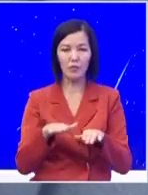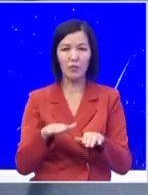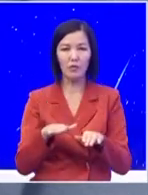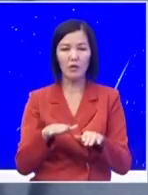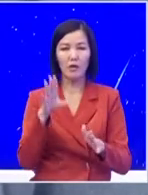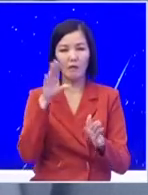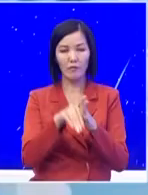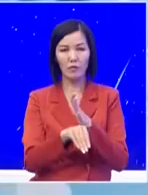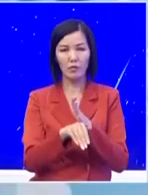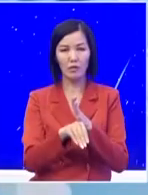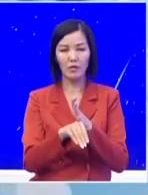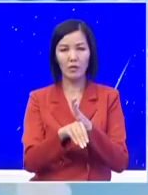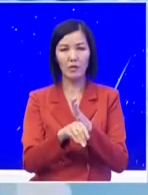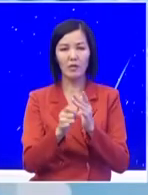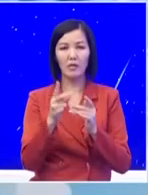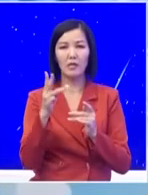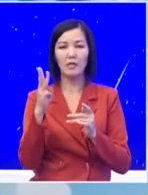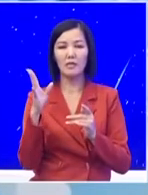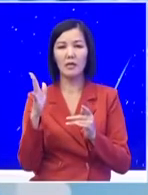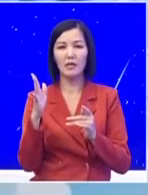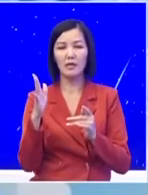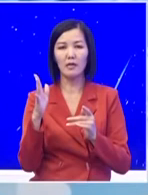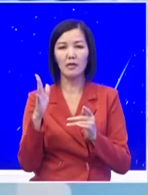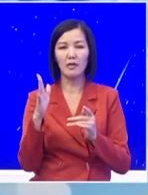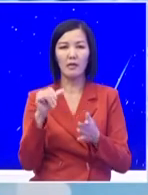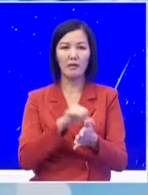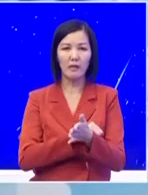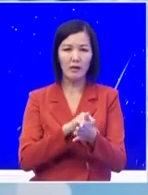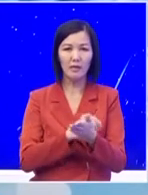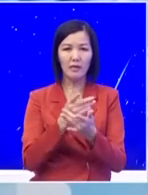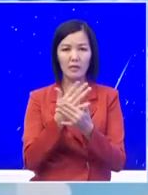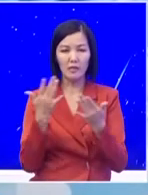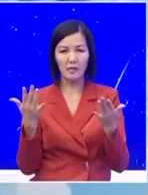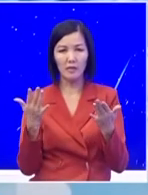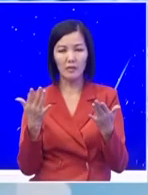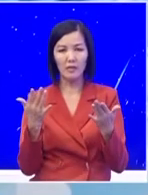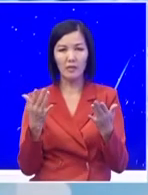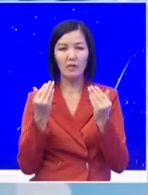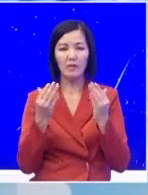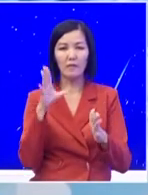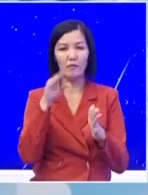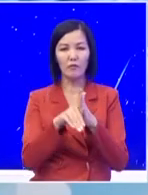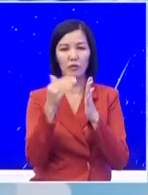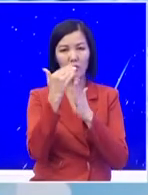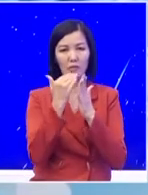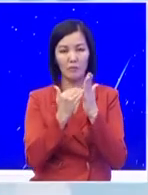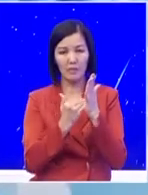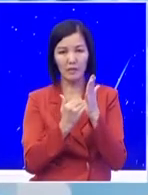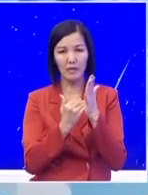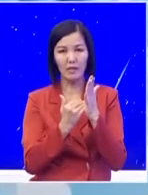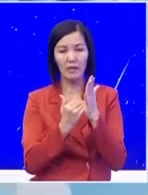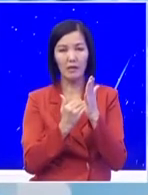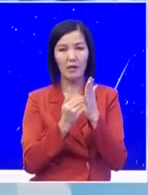Туда включены несколько видов синтетических наркотических средств, по которым на сегодняшний день они включены в список.